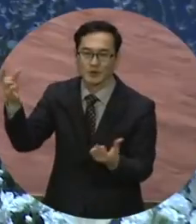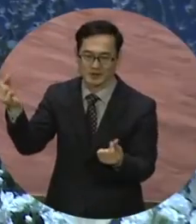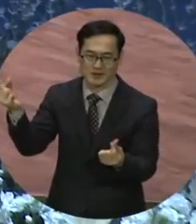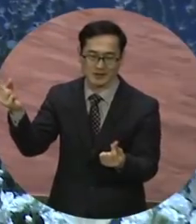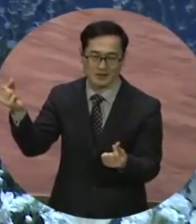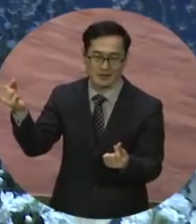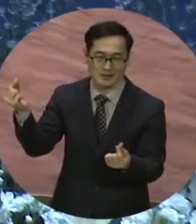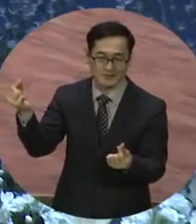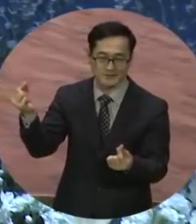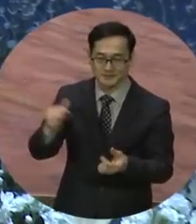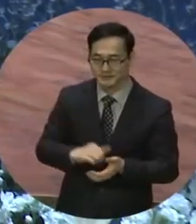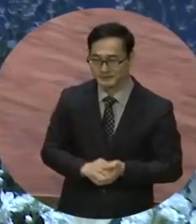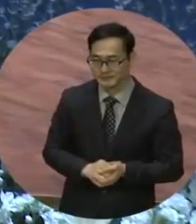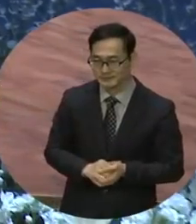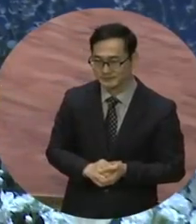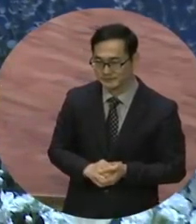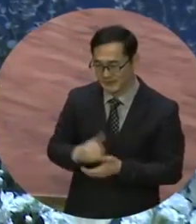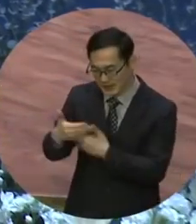어떤 성경학자는요,